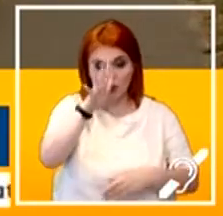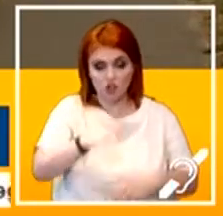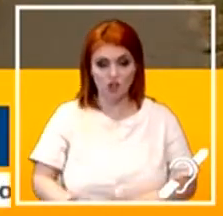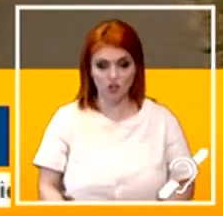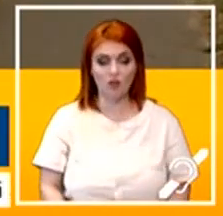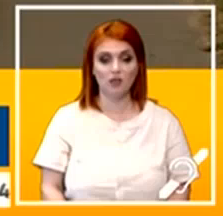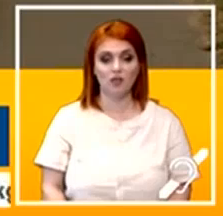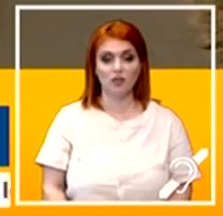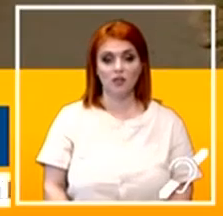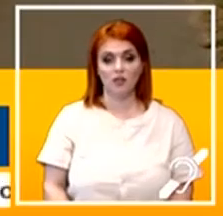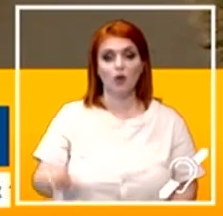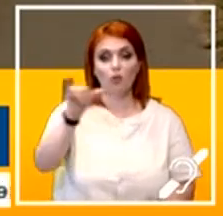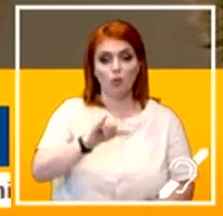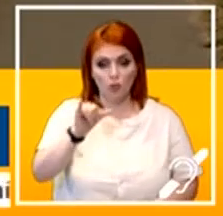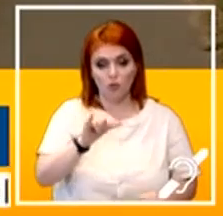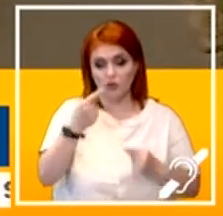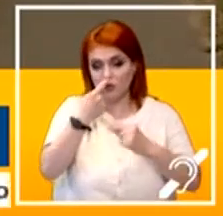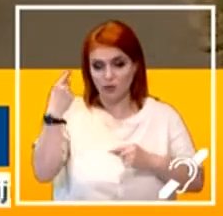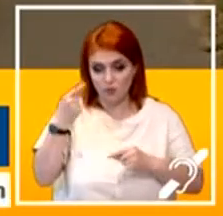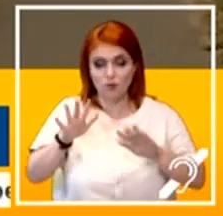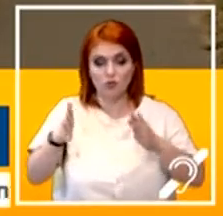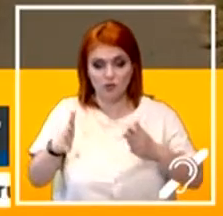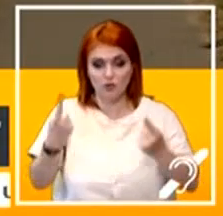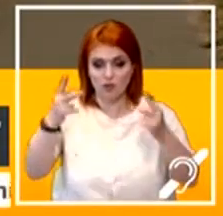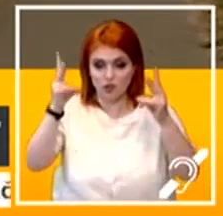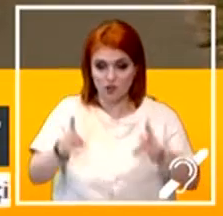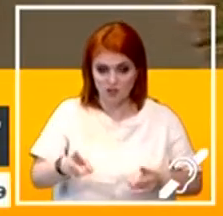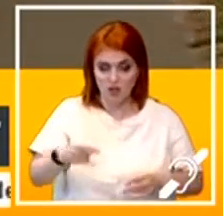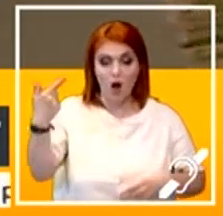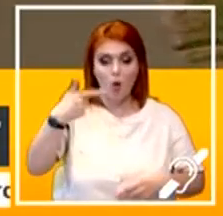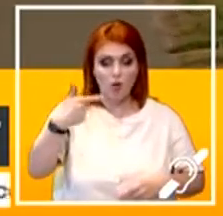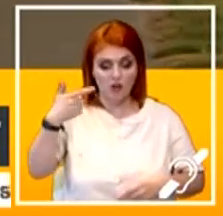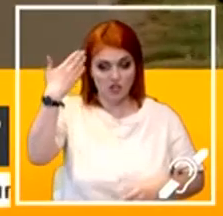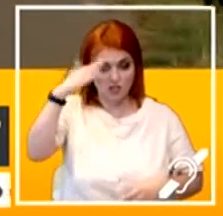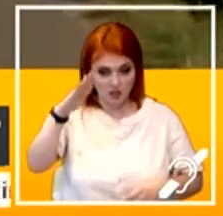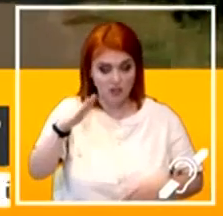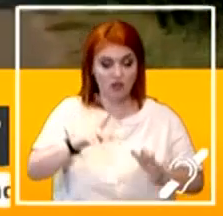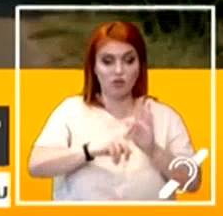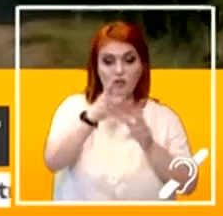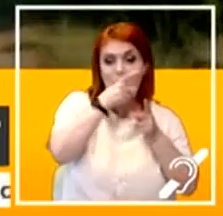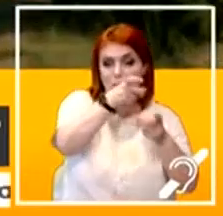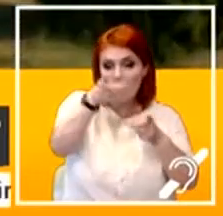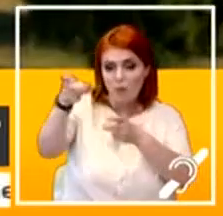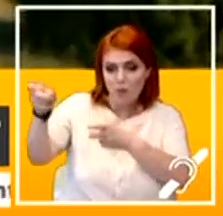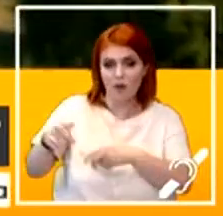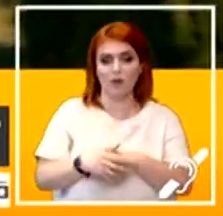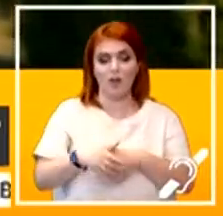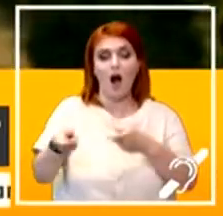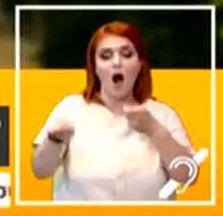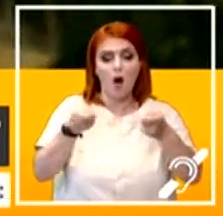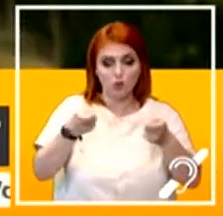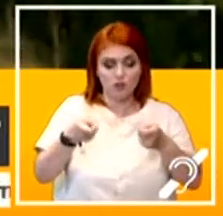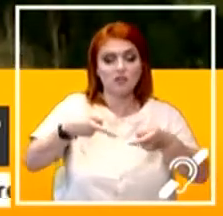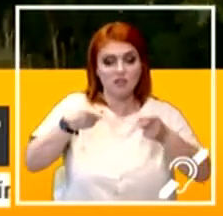Chișinău Internațional, unde, cu puțin timp în urmă, un cetățean străin a deschis mai multe focuri de arme. Autoritățile confirmă